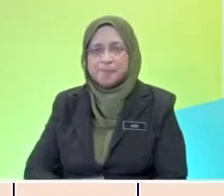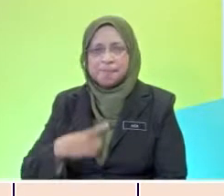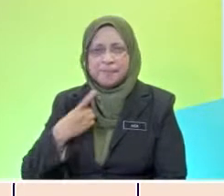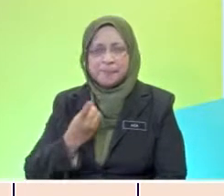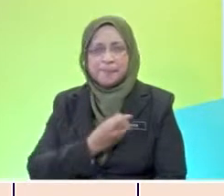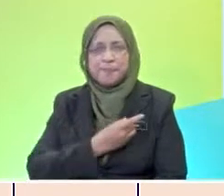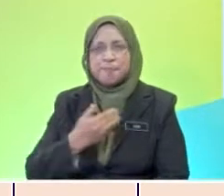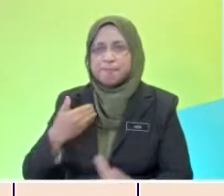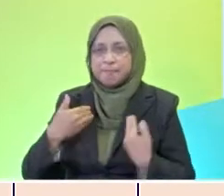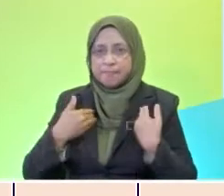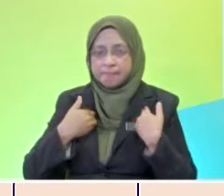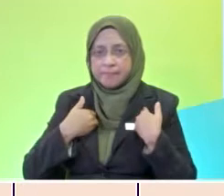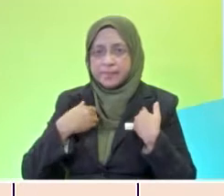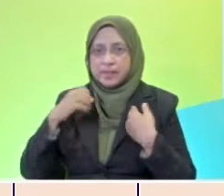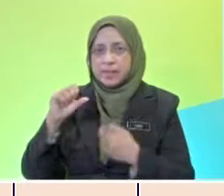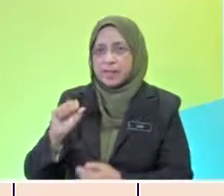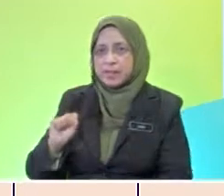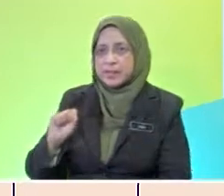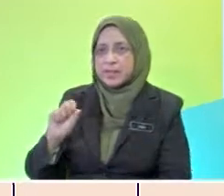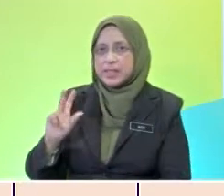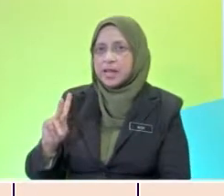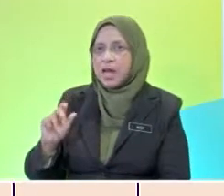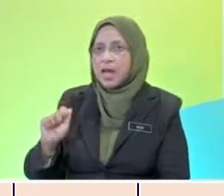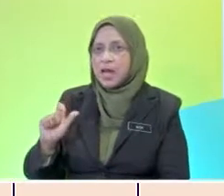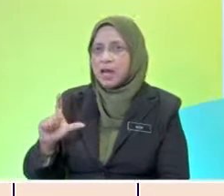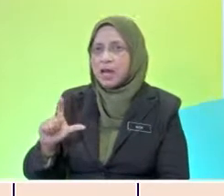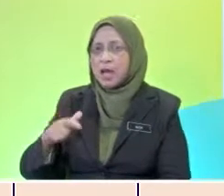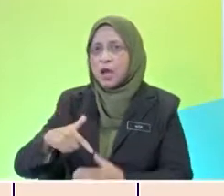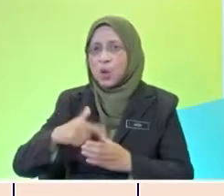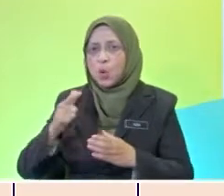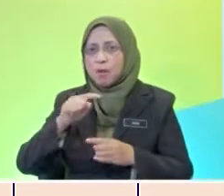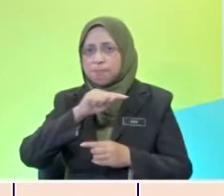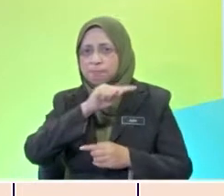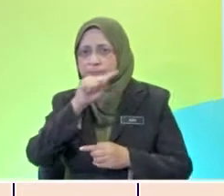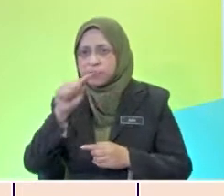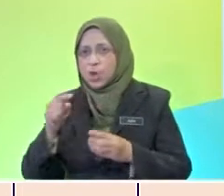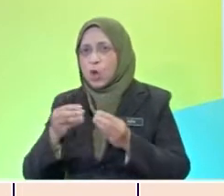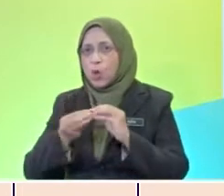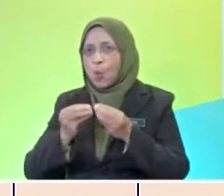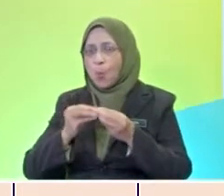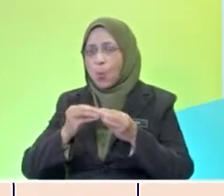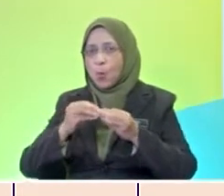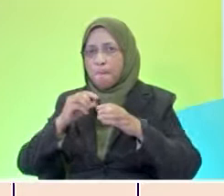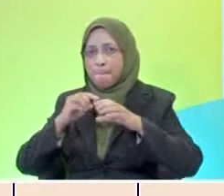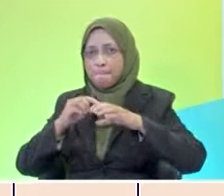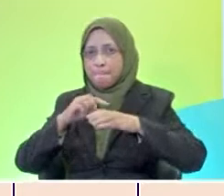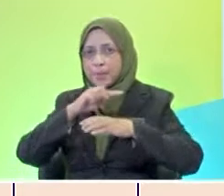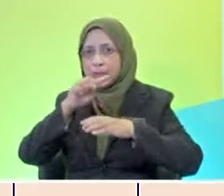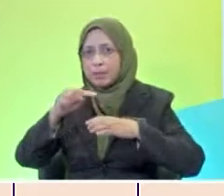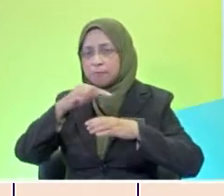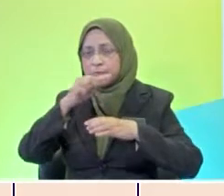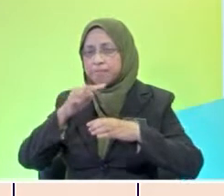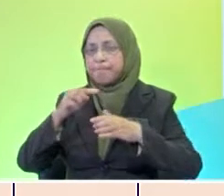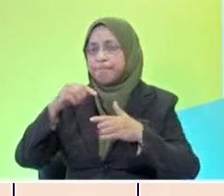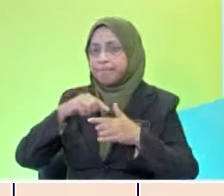ada yang pertamanya skala luar. Maksud skala luar, bahagian yang berada di bahagian luar sekali. Kemudian kita ada